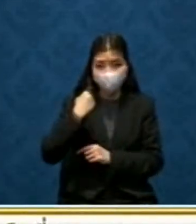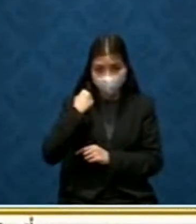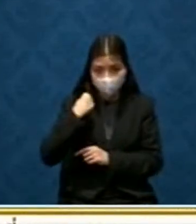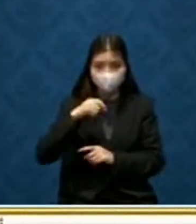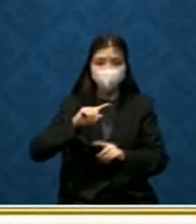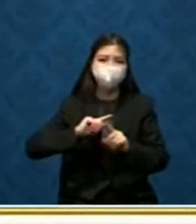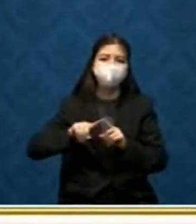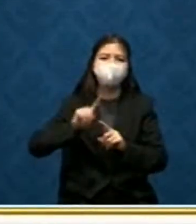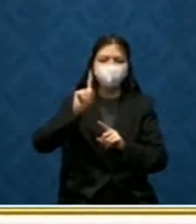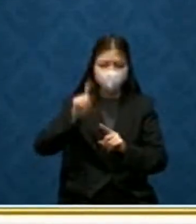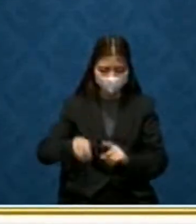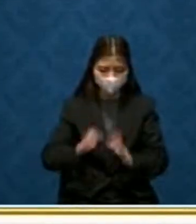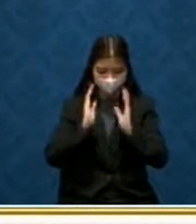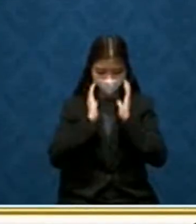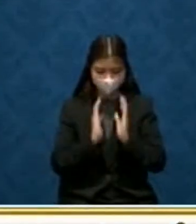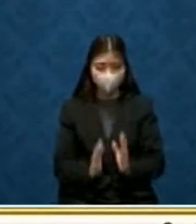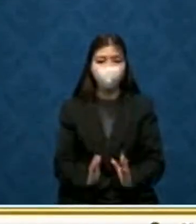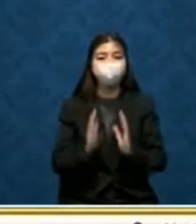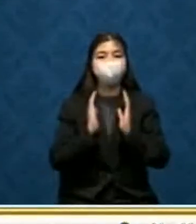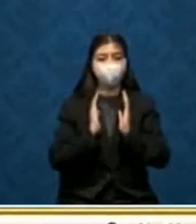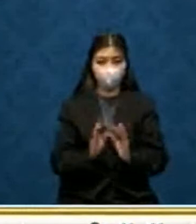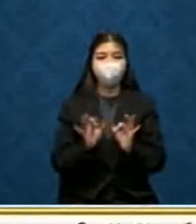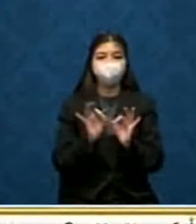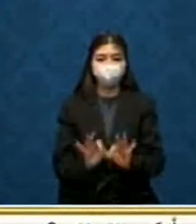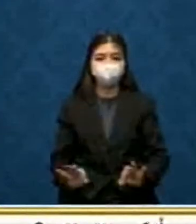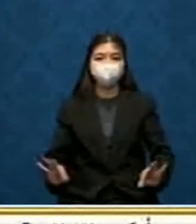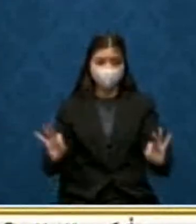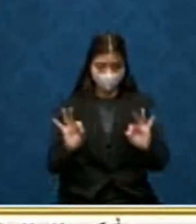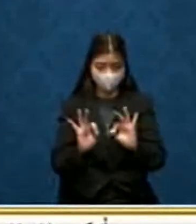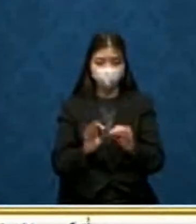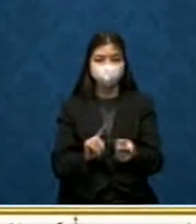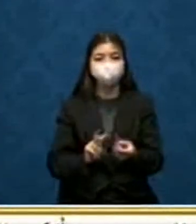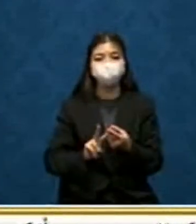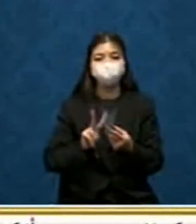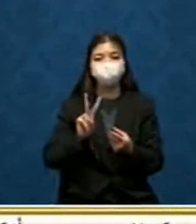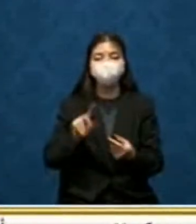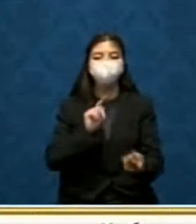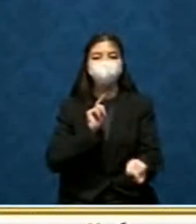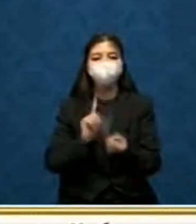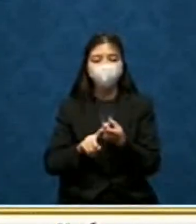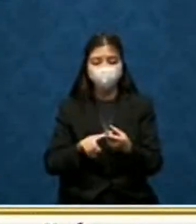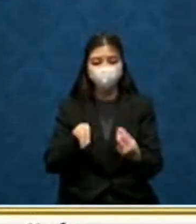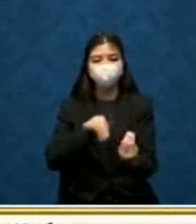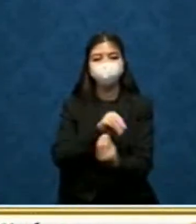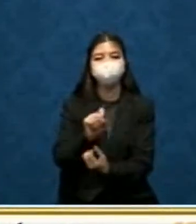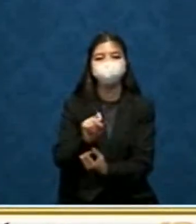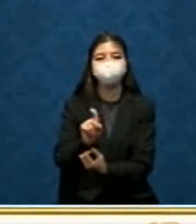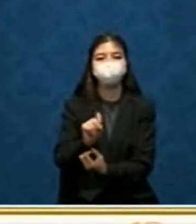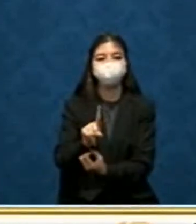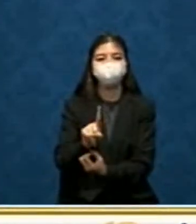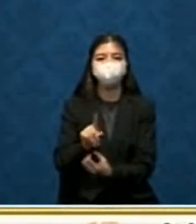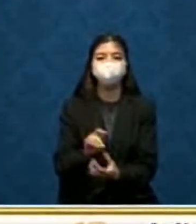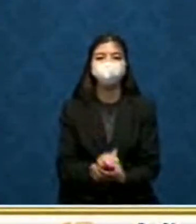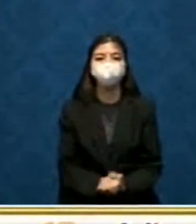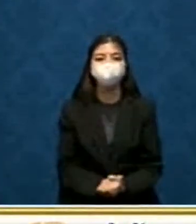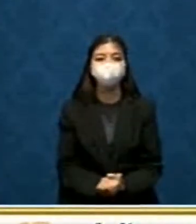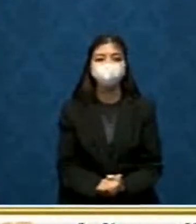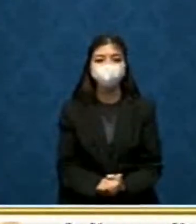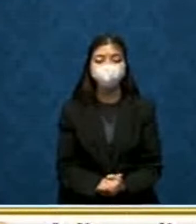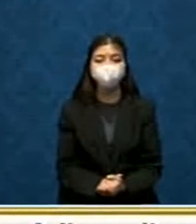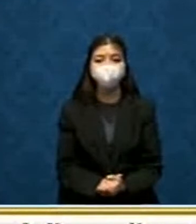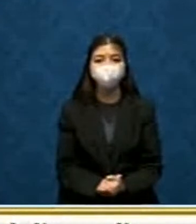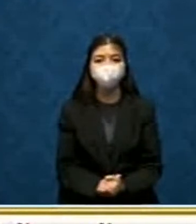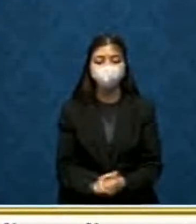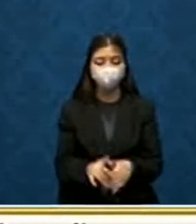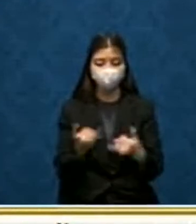ยคือทุนมนุษย์นั่และไอรคนที่สองความมนคงใchem communาวันนี้